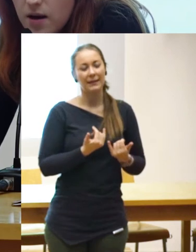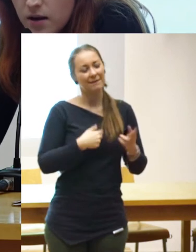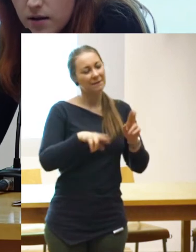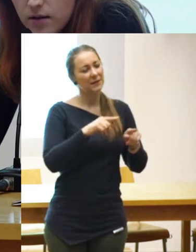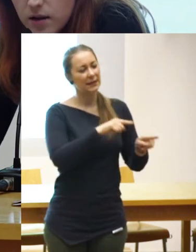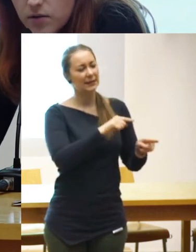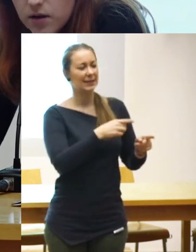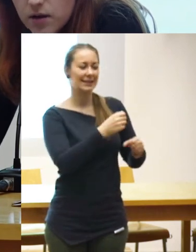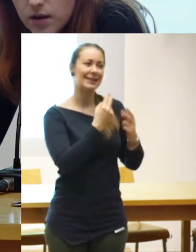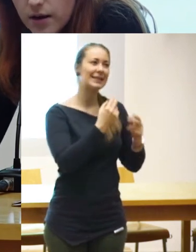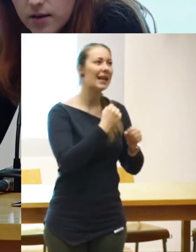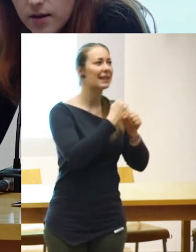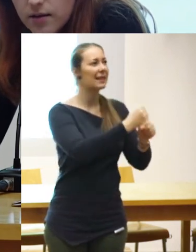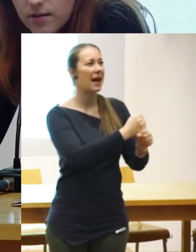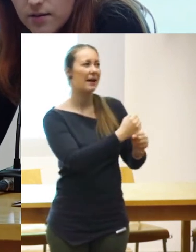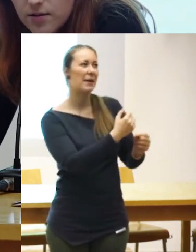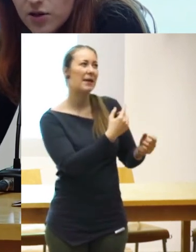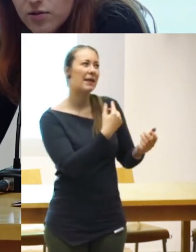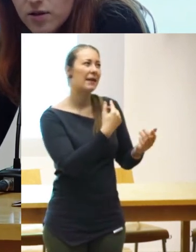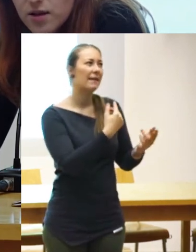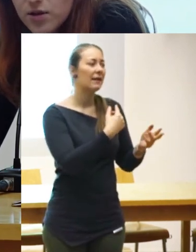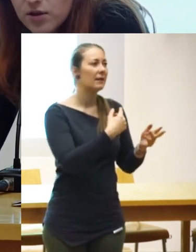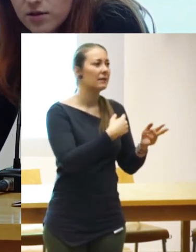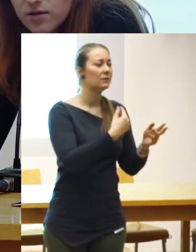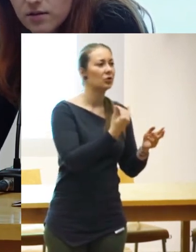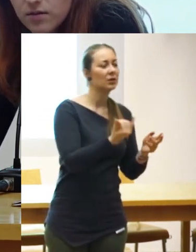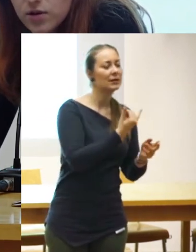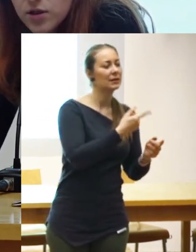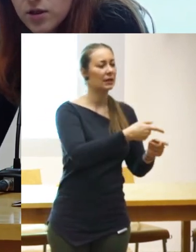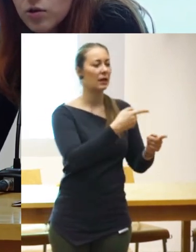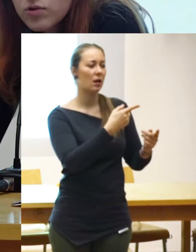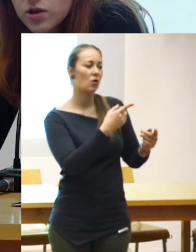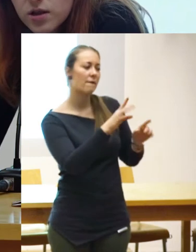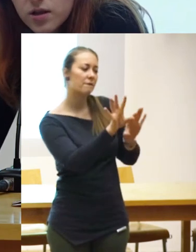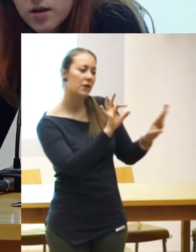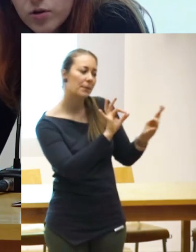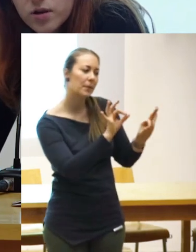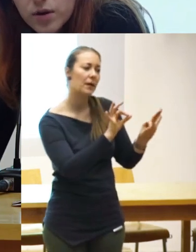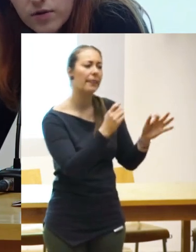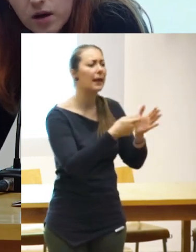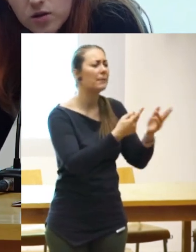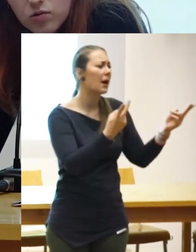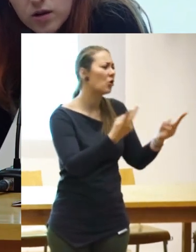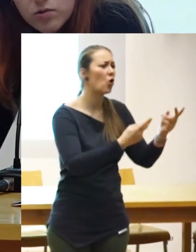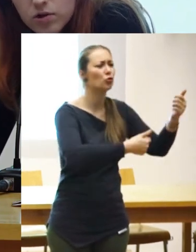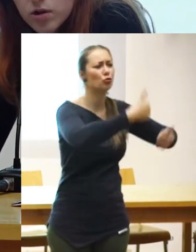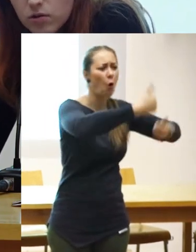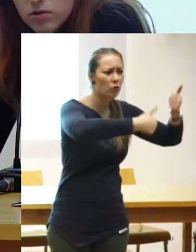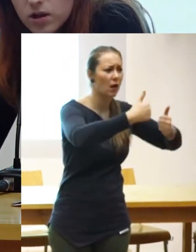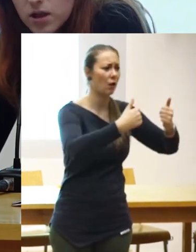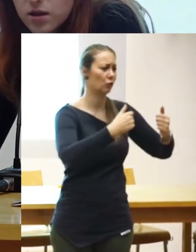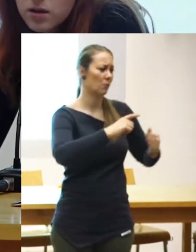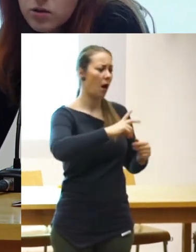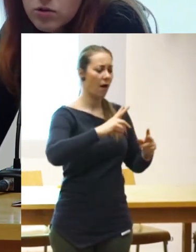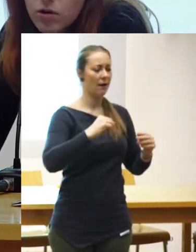má takový charakter něčeho, co se nejblíž blíží soutěži, kde je prostě pět finalistů a ty usilí o